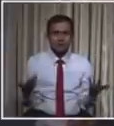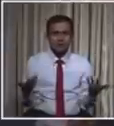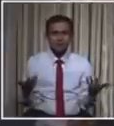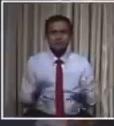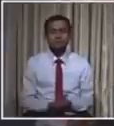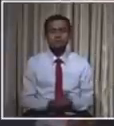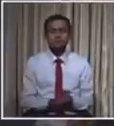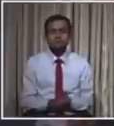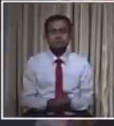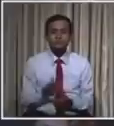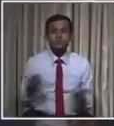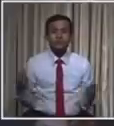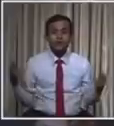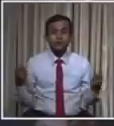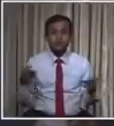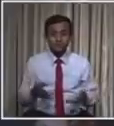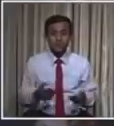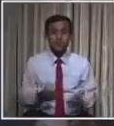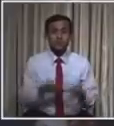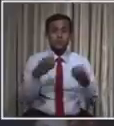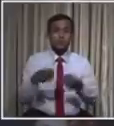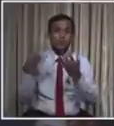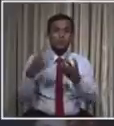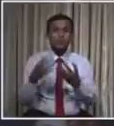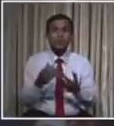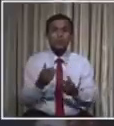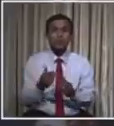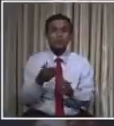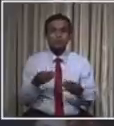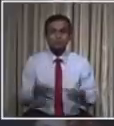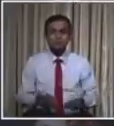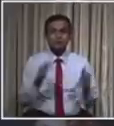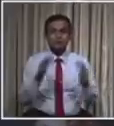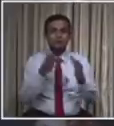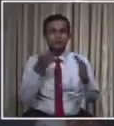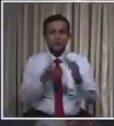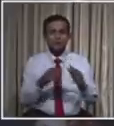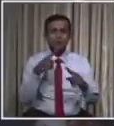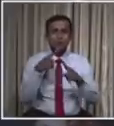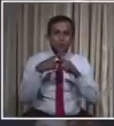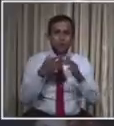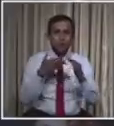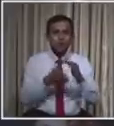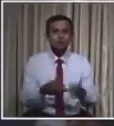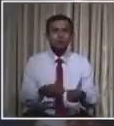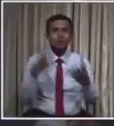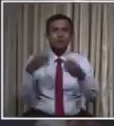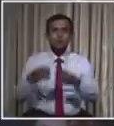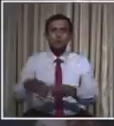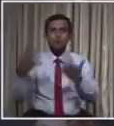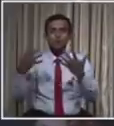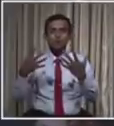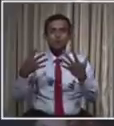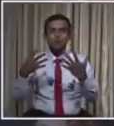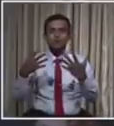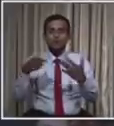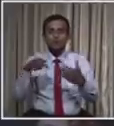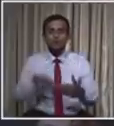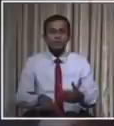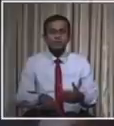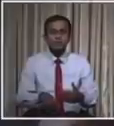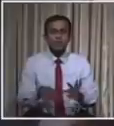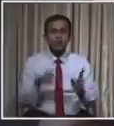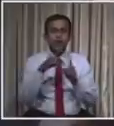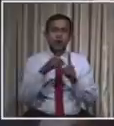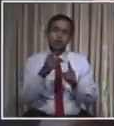එතකොට මේ නැව මේ බෝම්බ පිපිරීමේ කුමන්ත්‍රණය මේ ගෙවල් ඇතුලේ කුස්සිය ඇතුලේ බෝම්බ පිපිරීමේ කුමන්ත්‍රණය මේක එක්ක